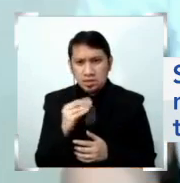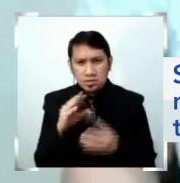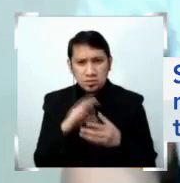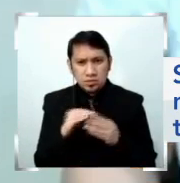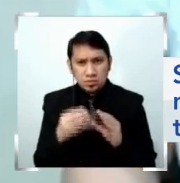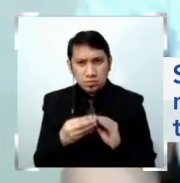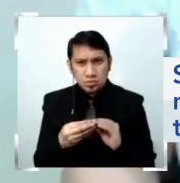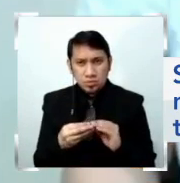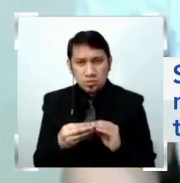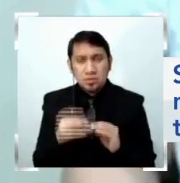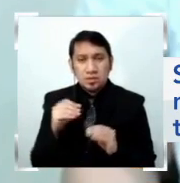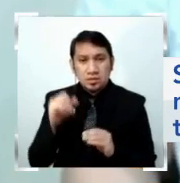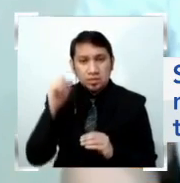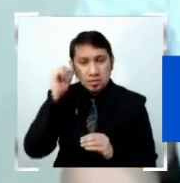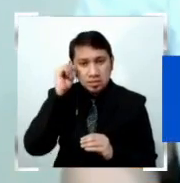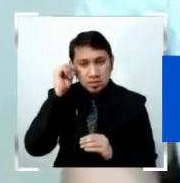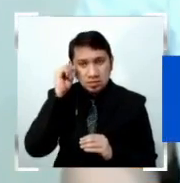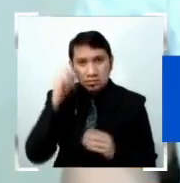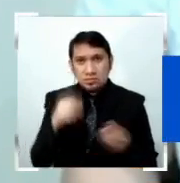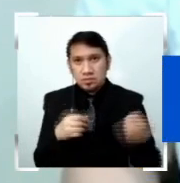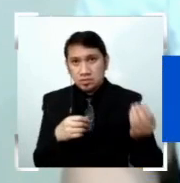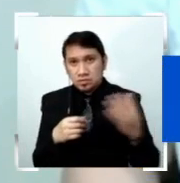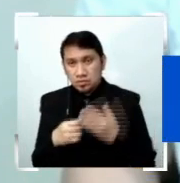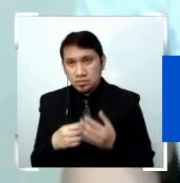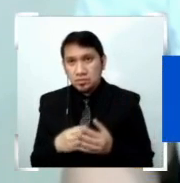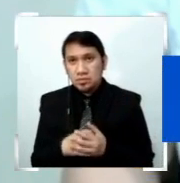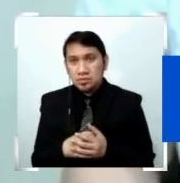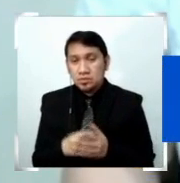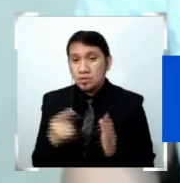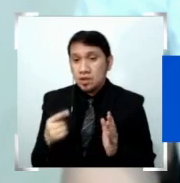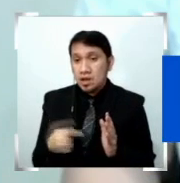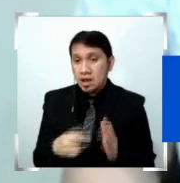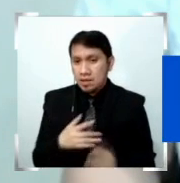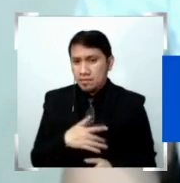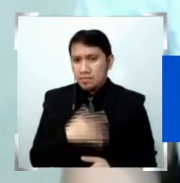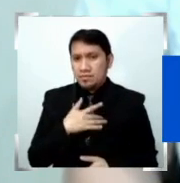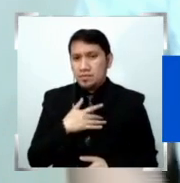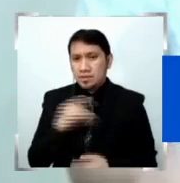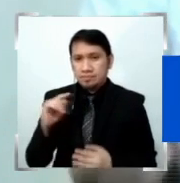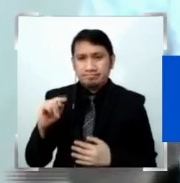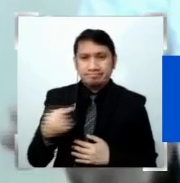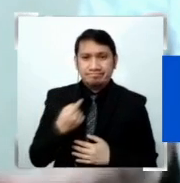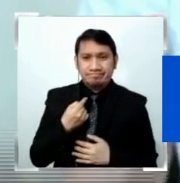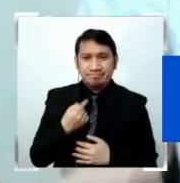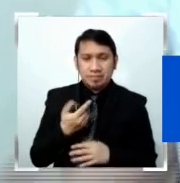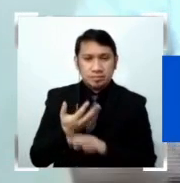mismo. When I was told that, I felt insulted, you know. Had I noticed that